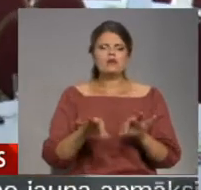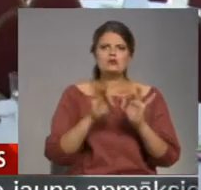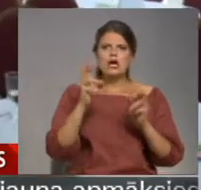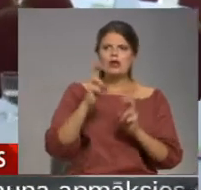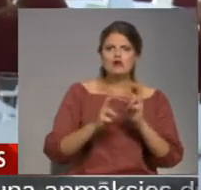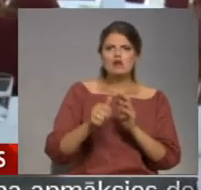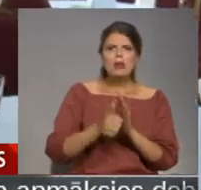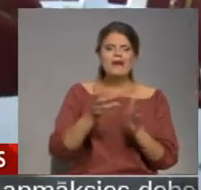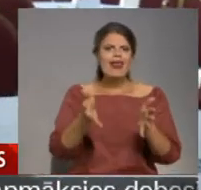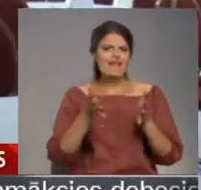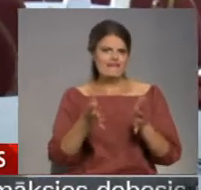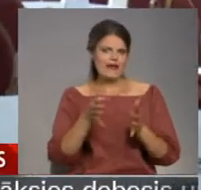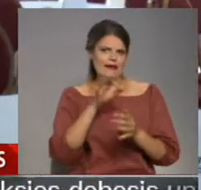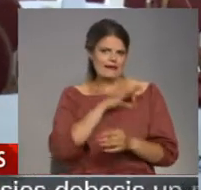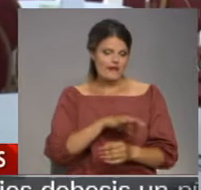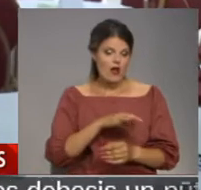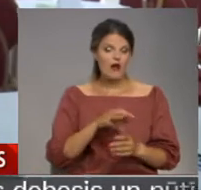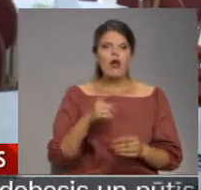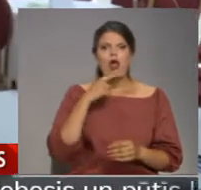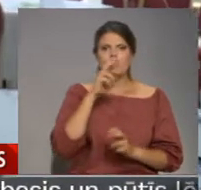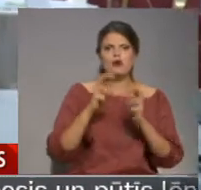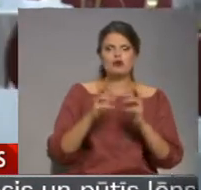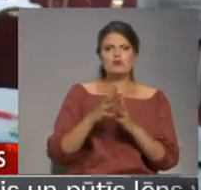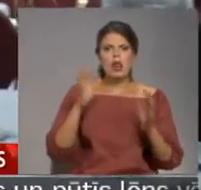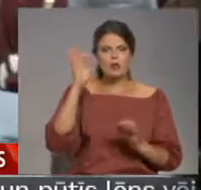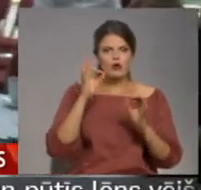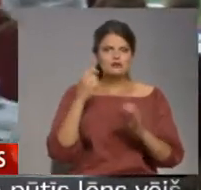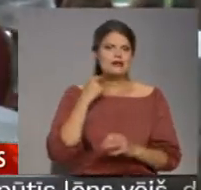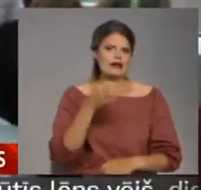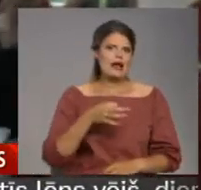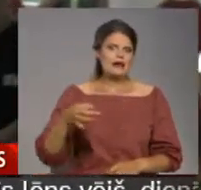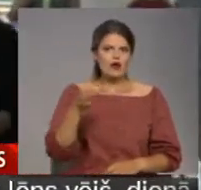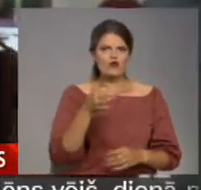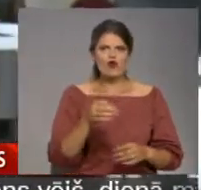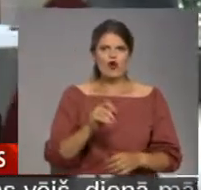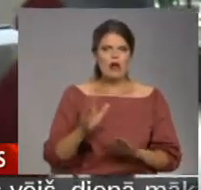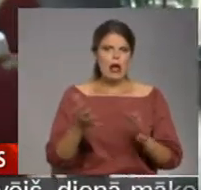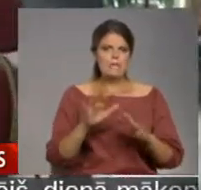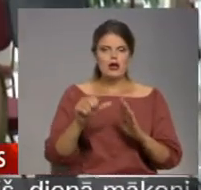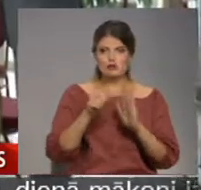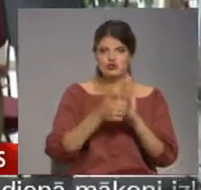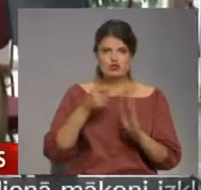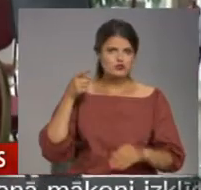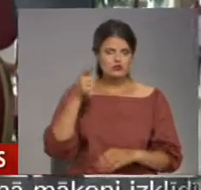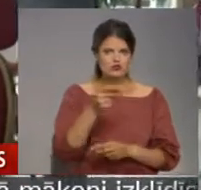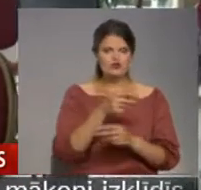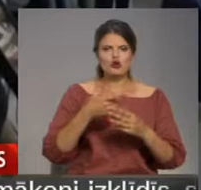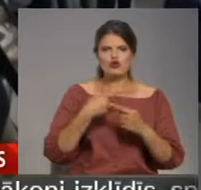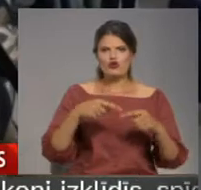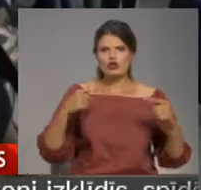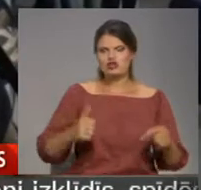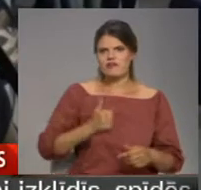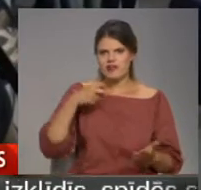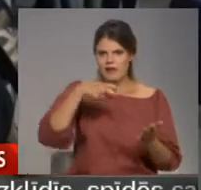efektīvāk. Ekonomikas attīstībā lielākais īpatsvars ir Rīgas reģionam, kurā koncentrējušies vairāk nekā 16 tūkstoši uzņēmumu, un